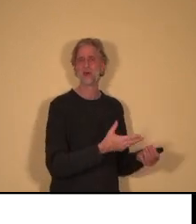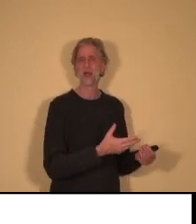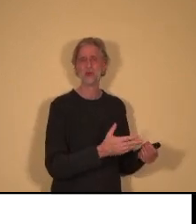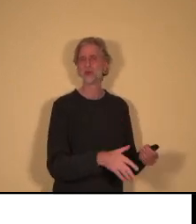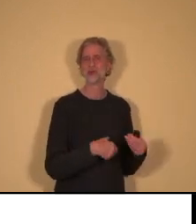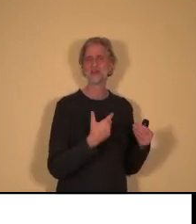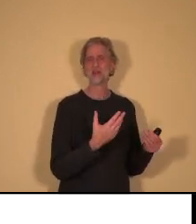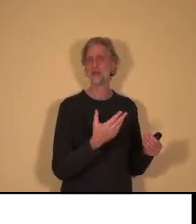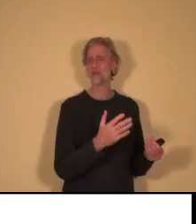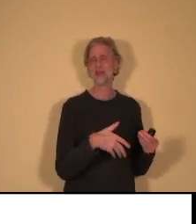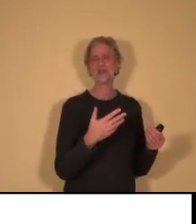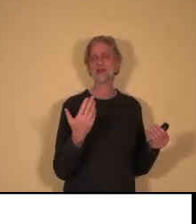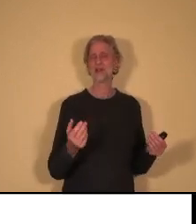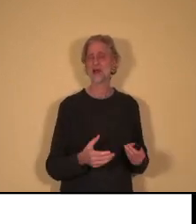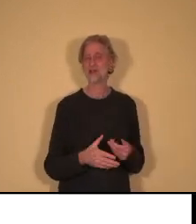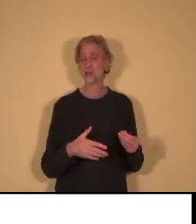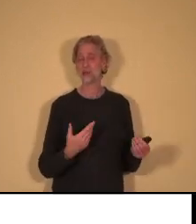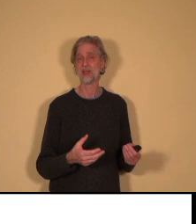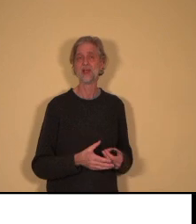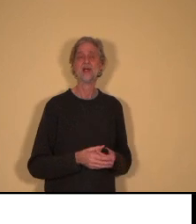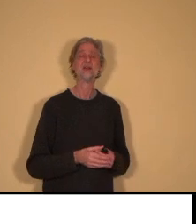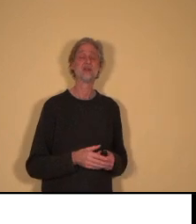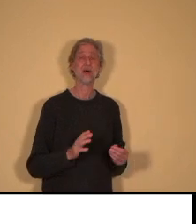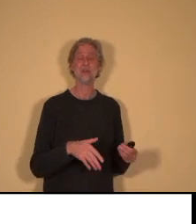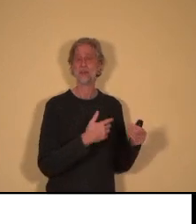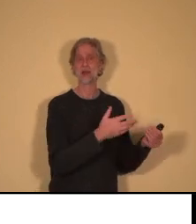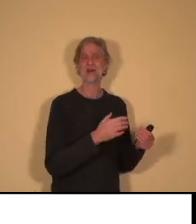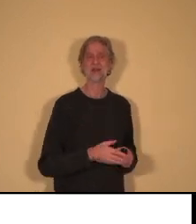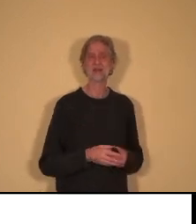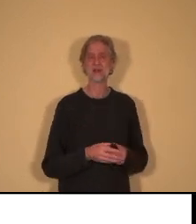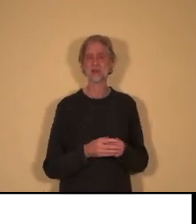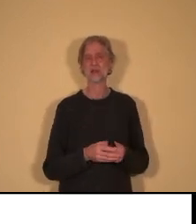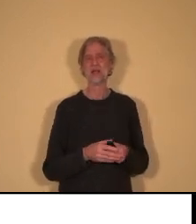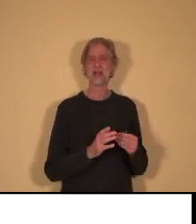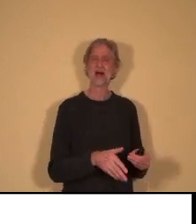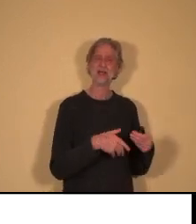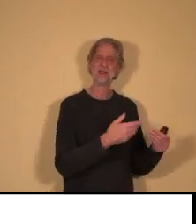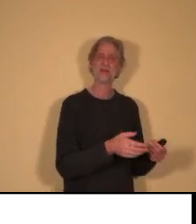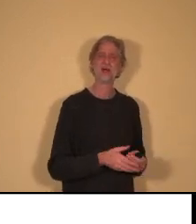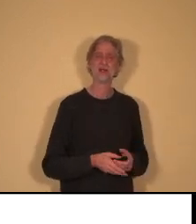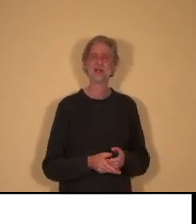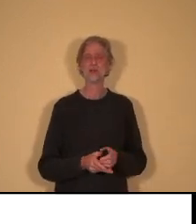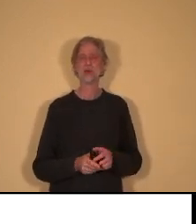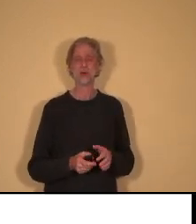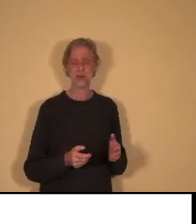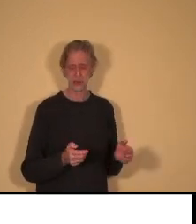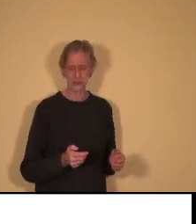technischen Verbrennungsprozessen haben wir 10, 20, 30% CO2 im Abgas. Die lassen sich natürlich leichter entfernen